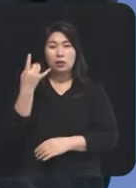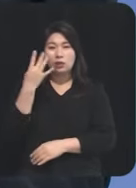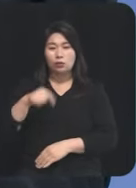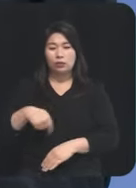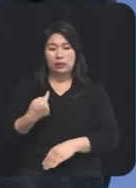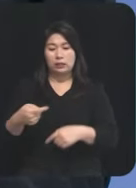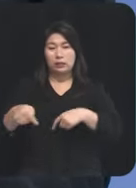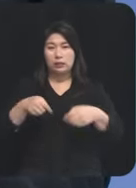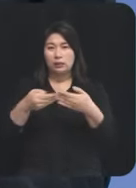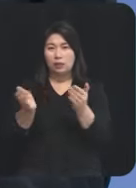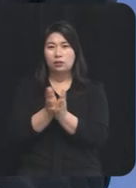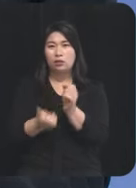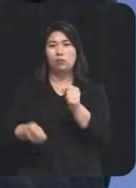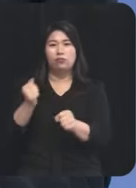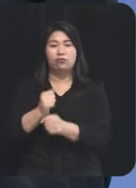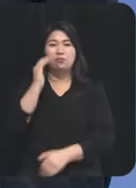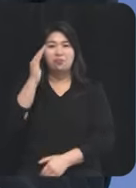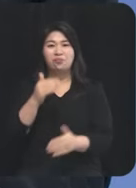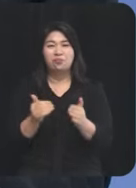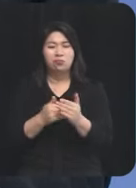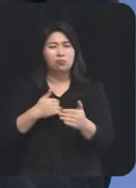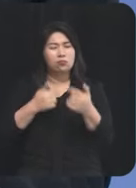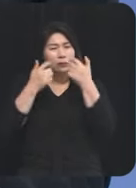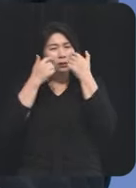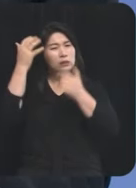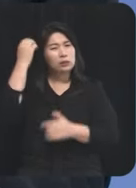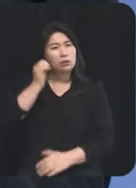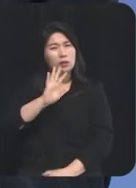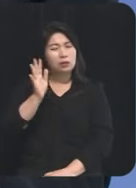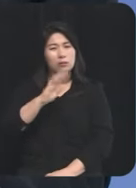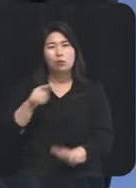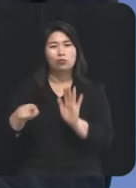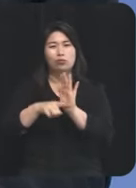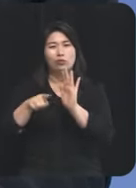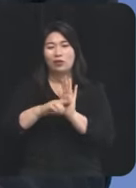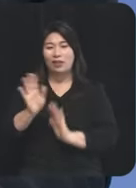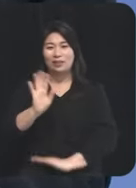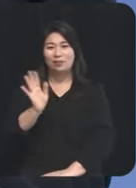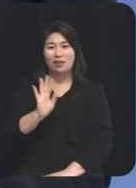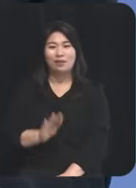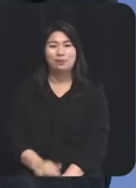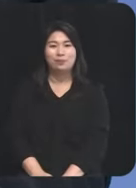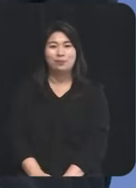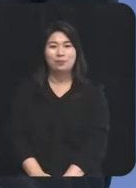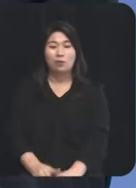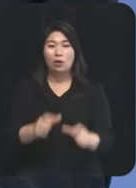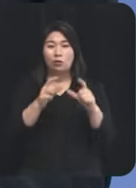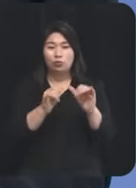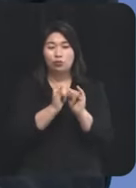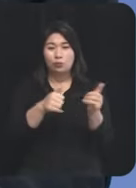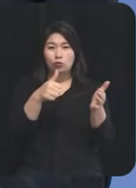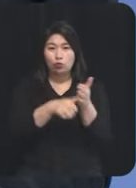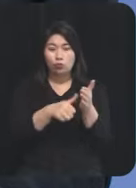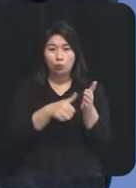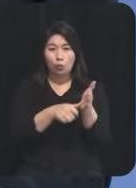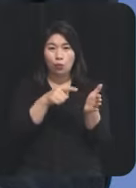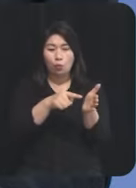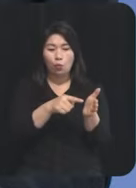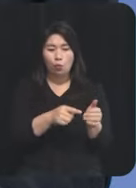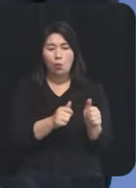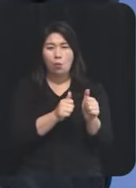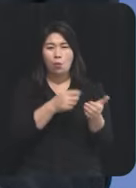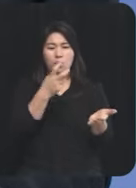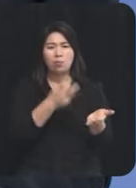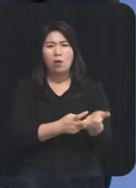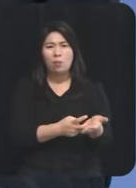주민투표에 대해서도 정확히 기억은 안 나지만 부정적이었던 것 같지는 않습니다. 네, 알겠습니다. 네. 주민투표는 법률적 뒷받침이